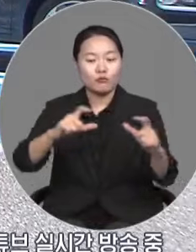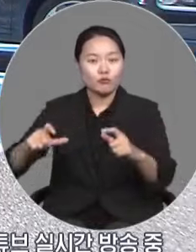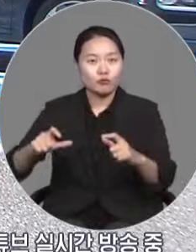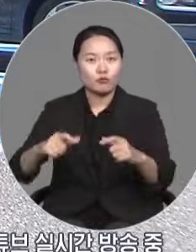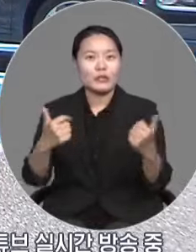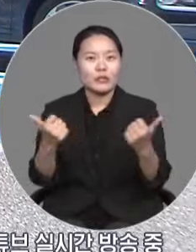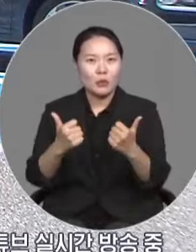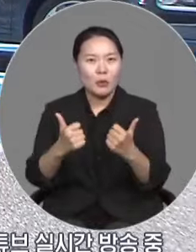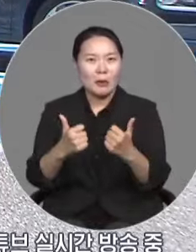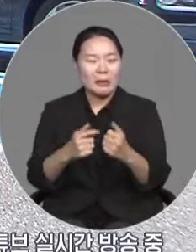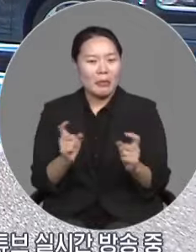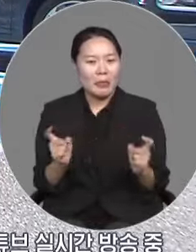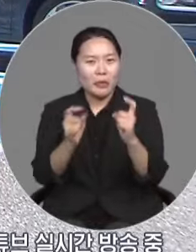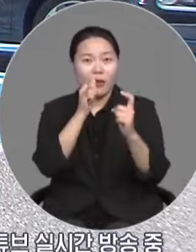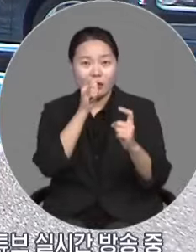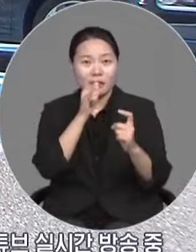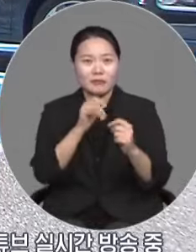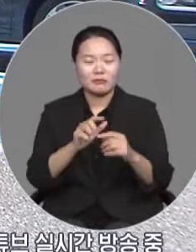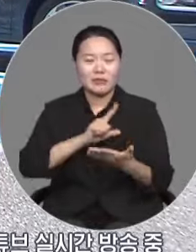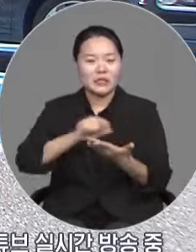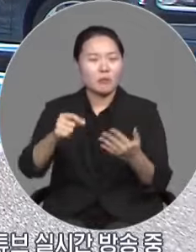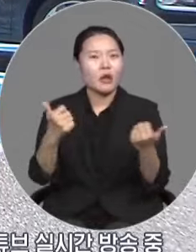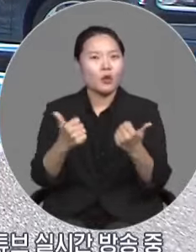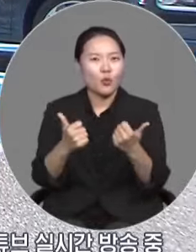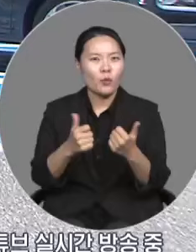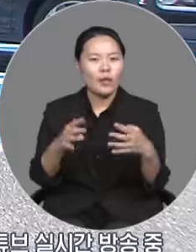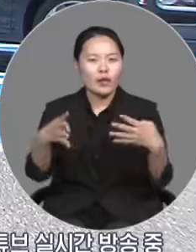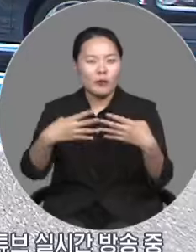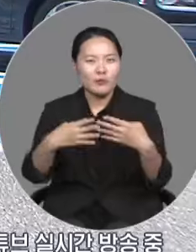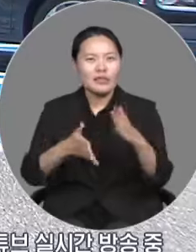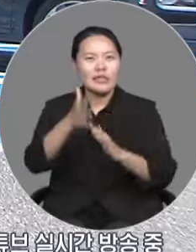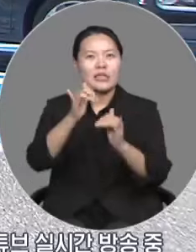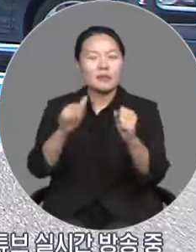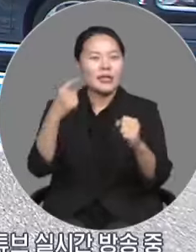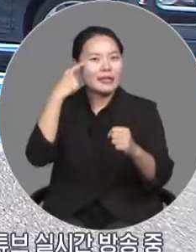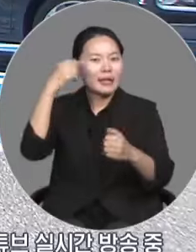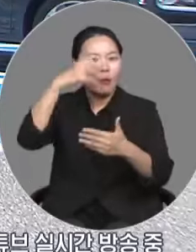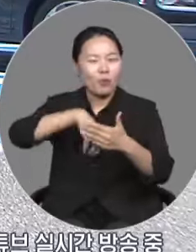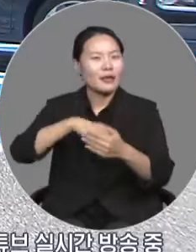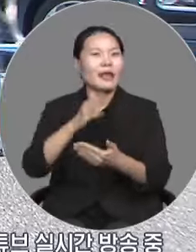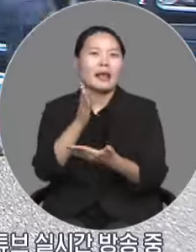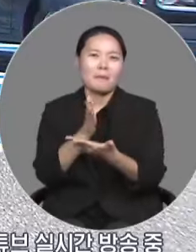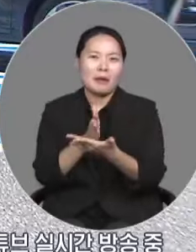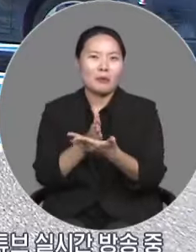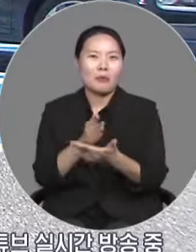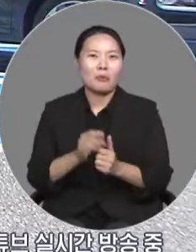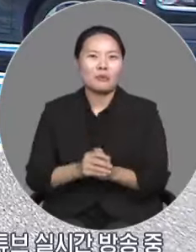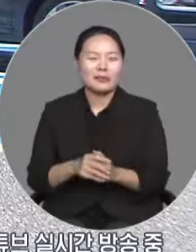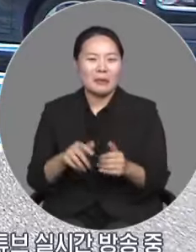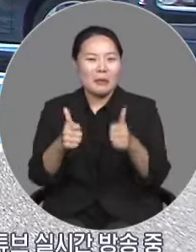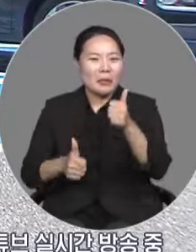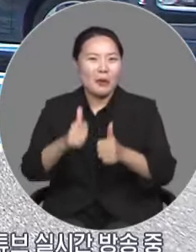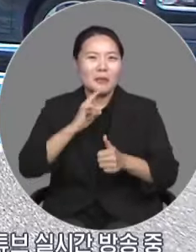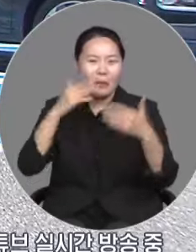기초의회까지 감투싸움이 이어지면서 지방의회가 협치와 민의를 대변하기보단 정쟁에 매몰돼 불신을